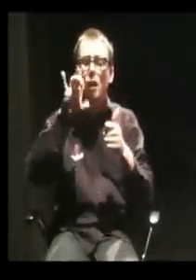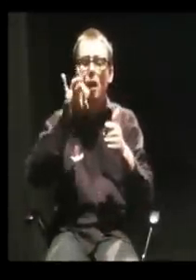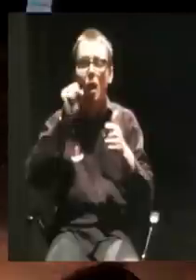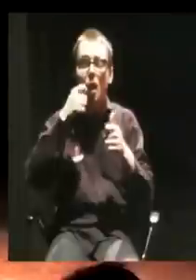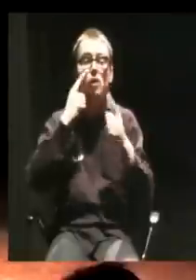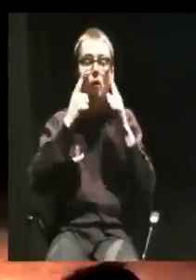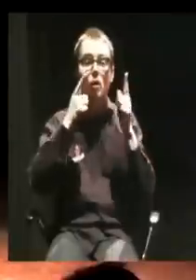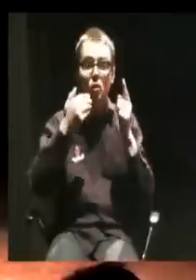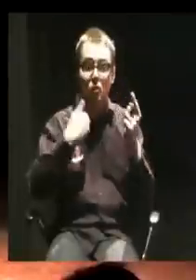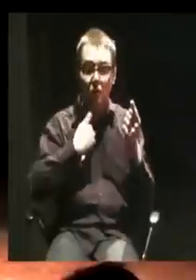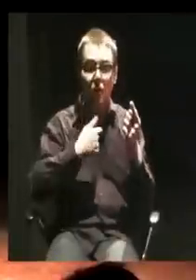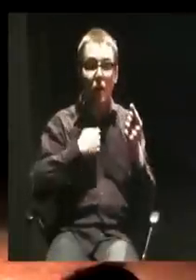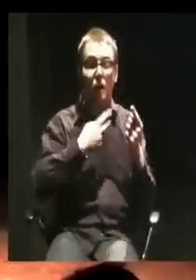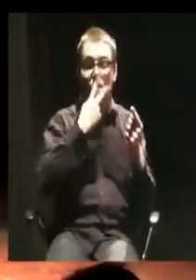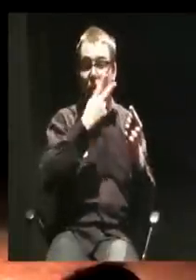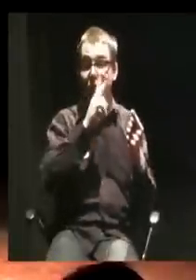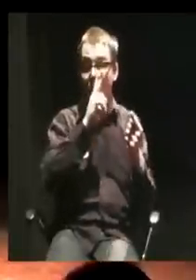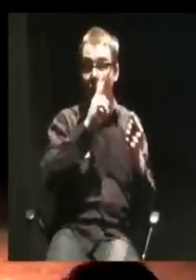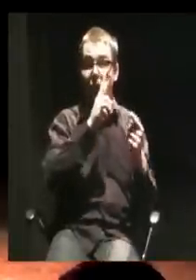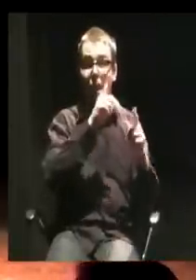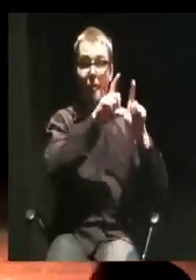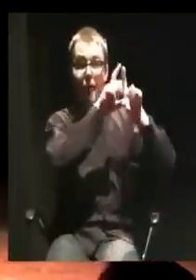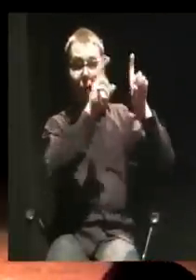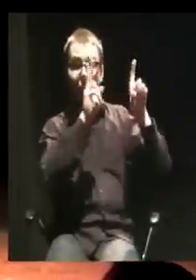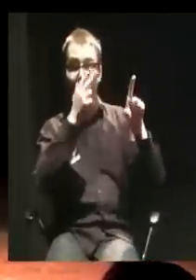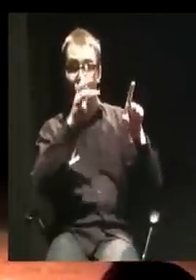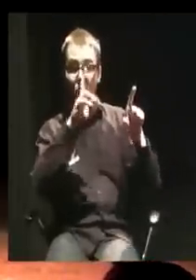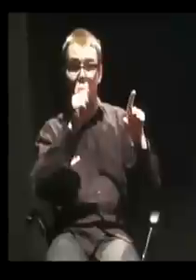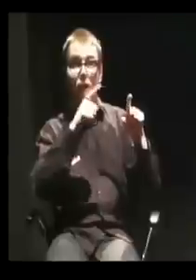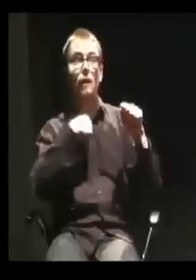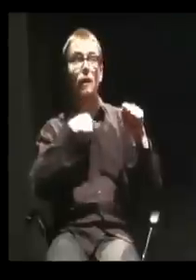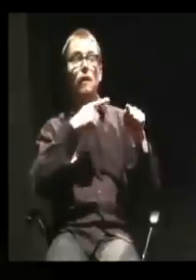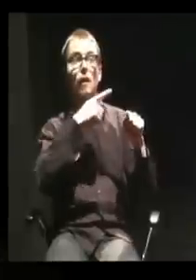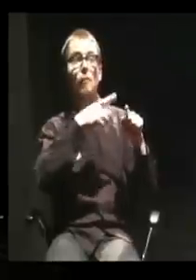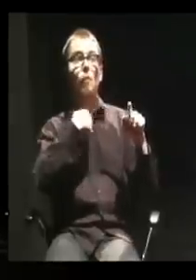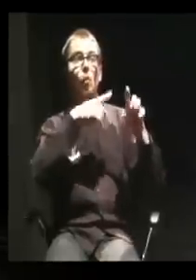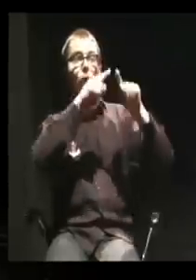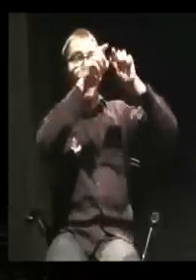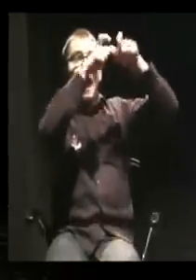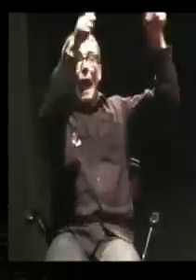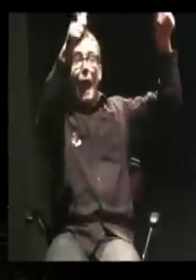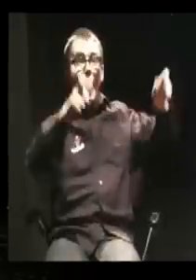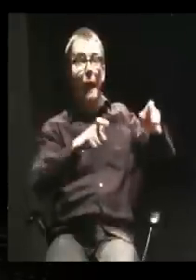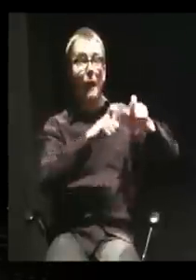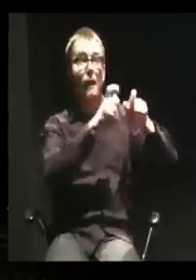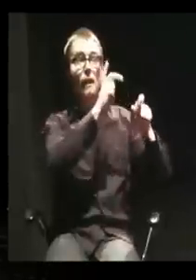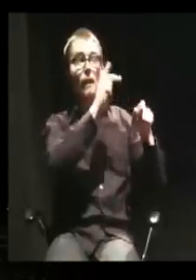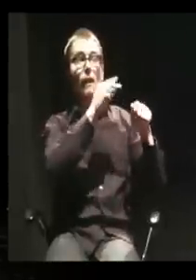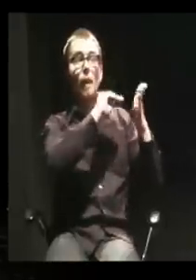kantor. A nad kantorem zobaczyłem ekran LED-owy, tak literki kantor. I ja mówię, gdybym taki